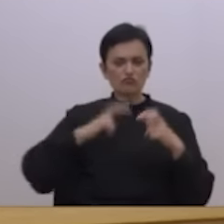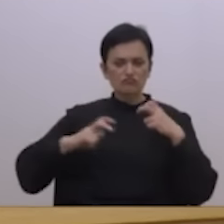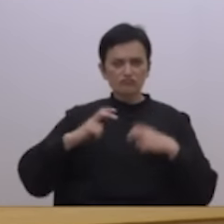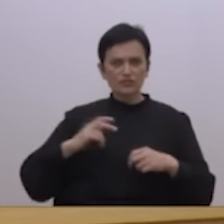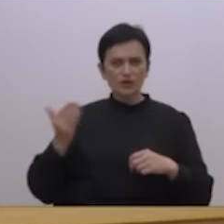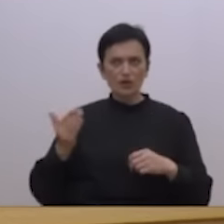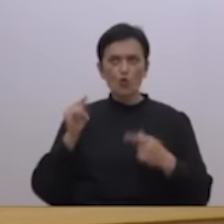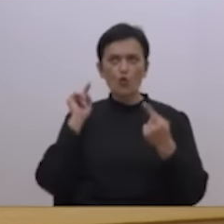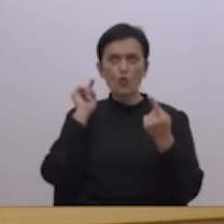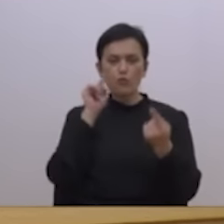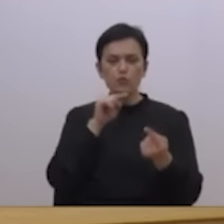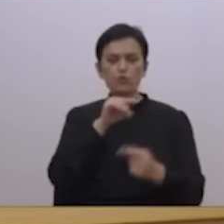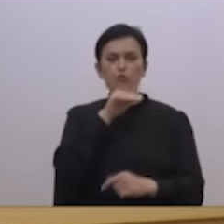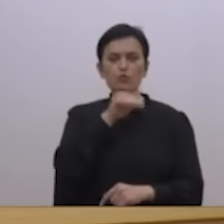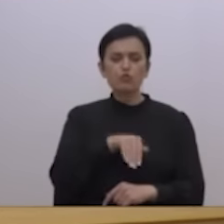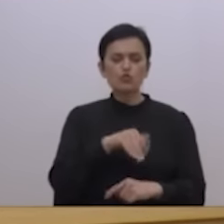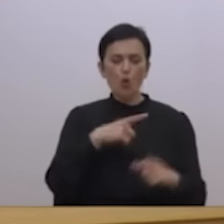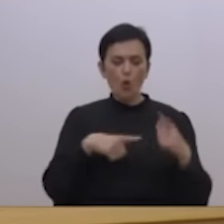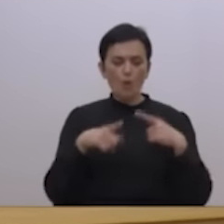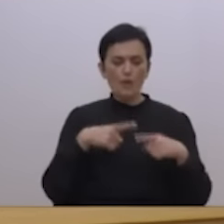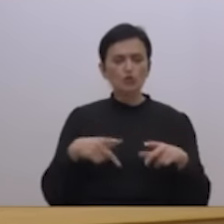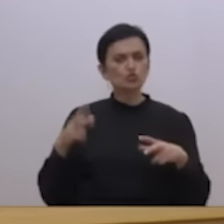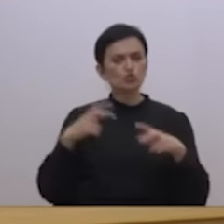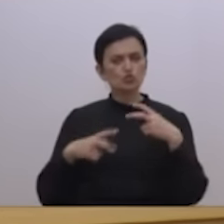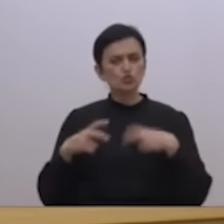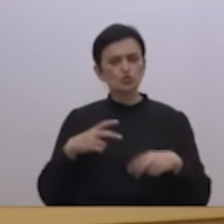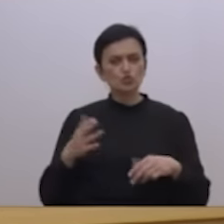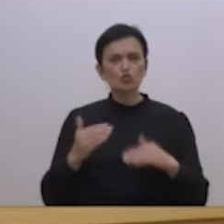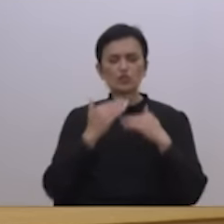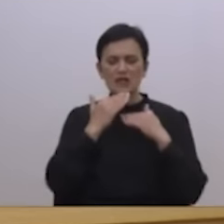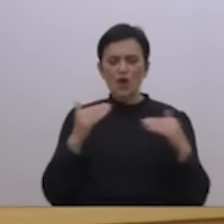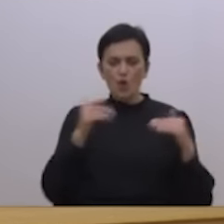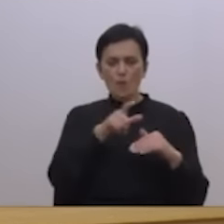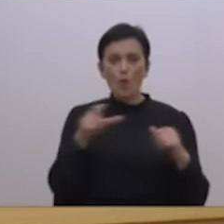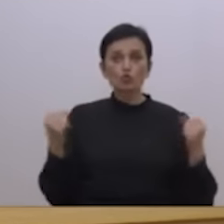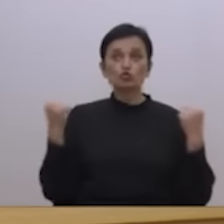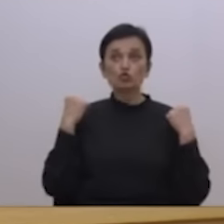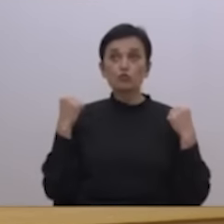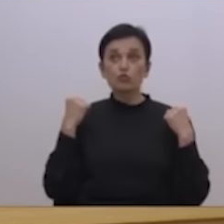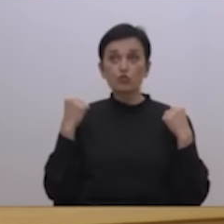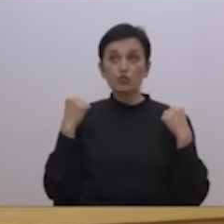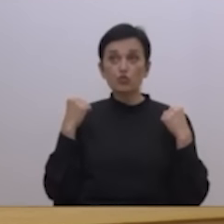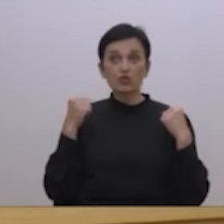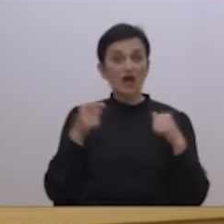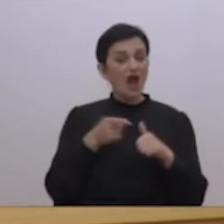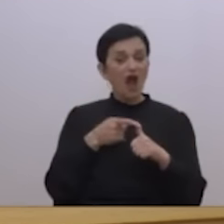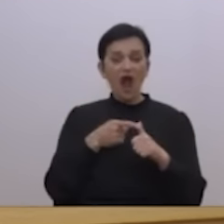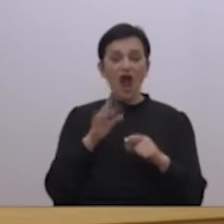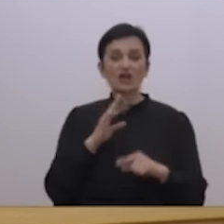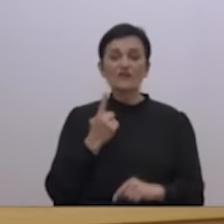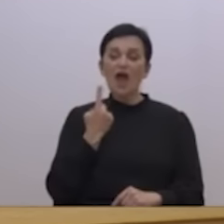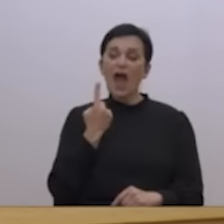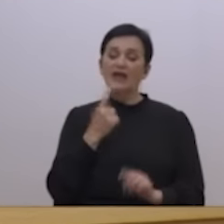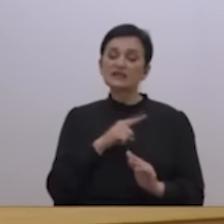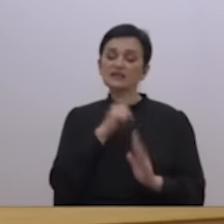პროტესტი, პროფესორ მასწავლებლებში, სტუდენტებში, მომხერლებში, სპორტსმენებში. ამას აღარ ქვია ერთი